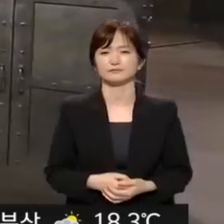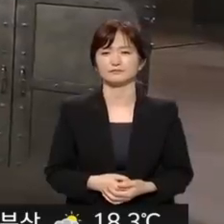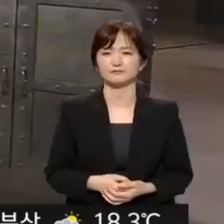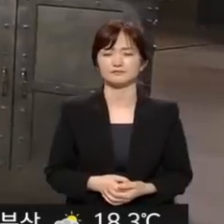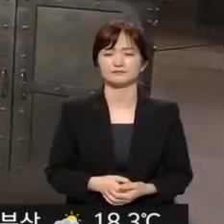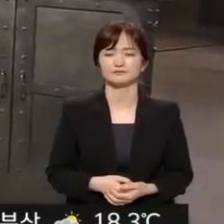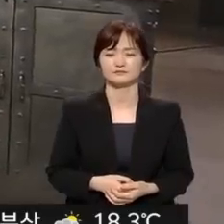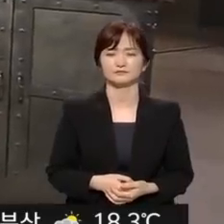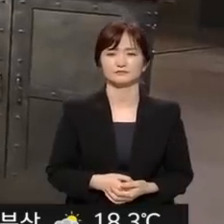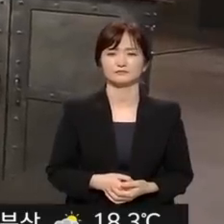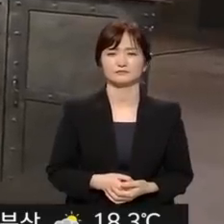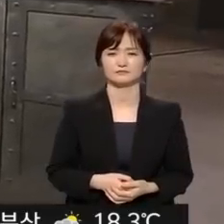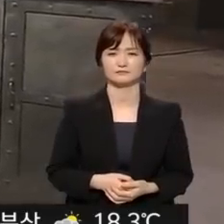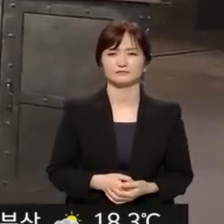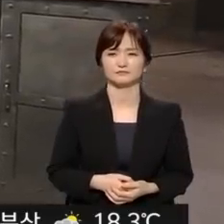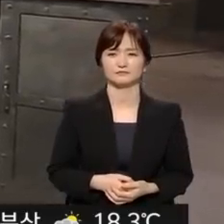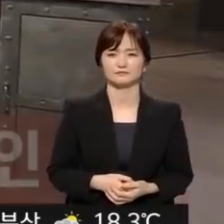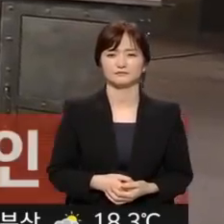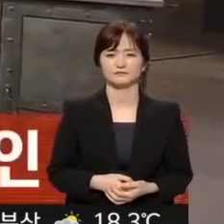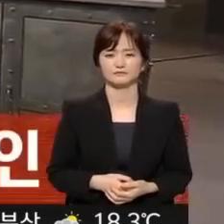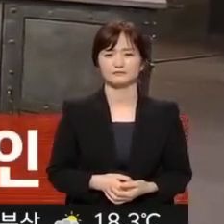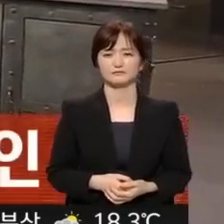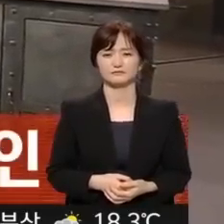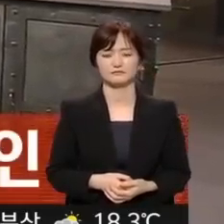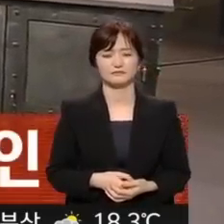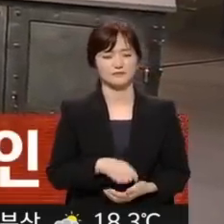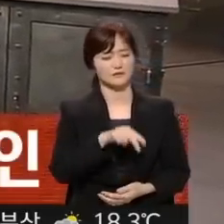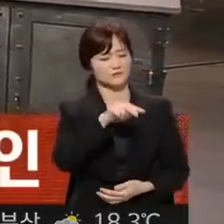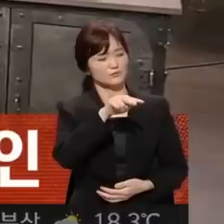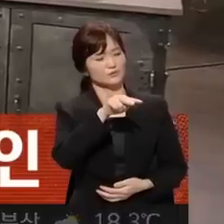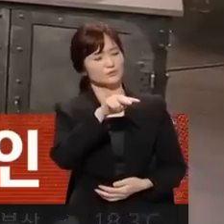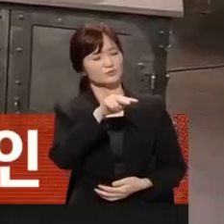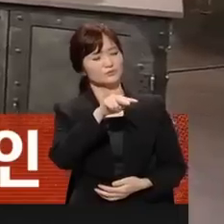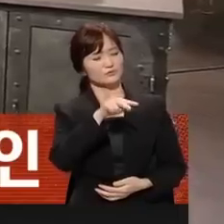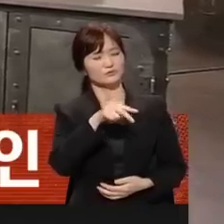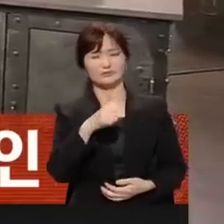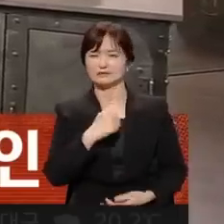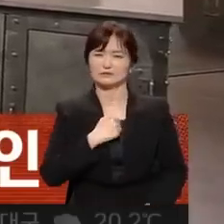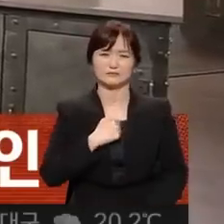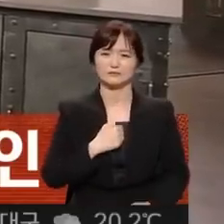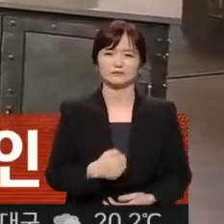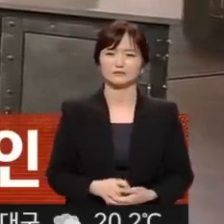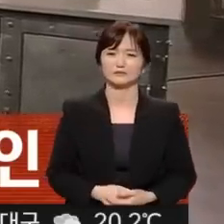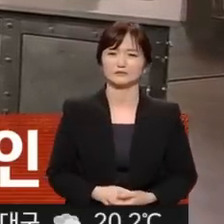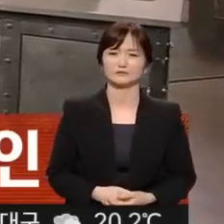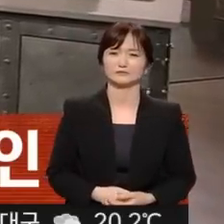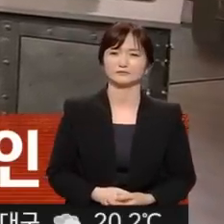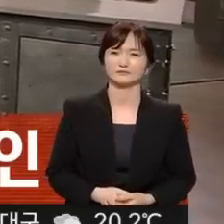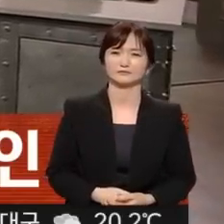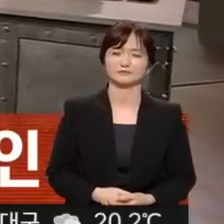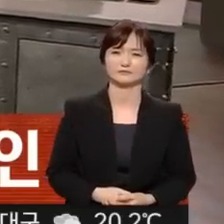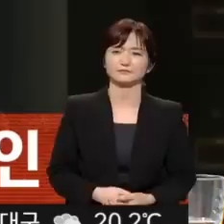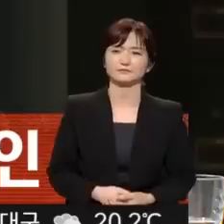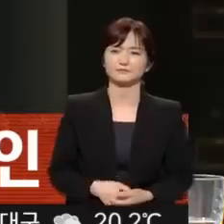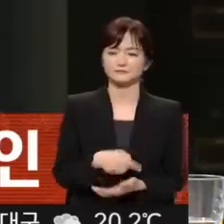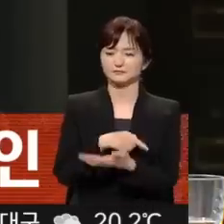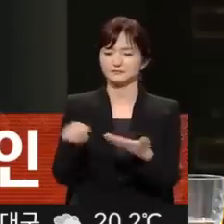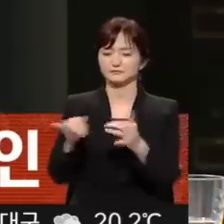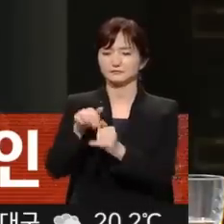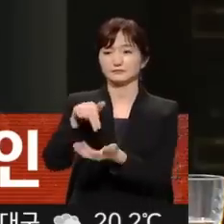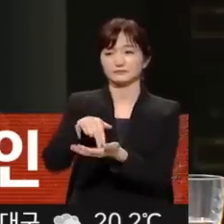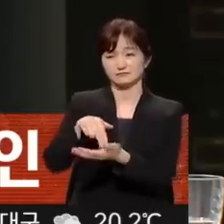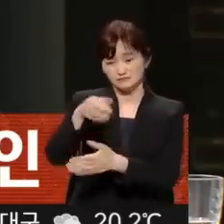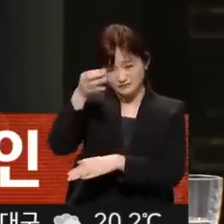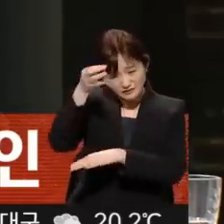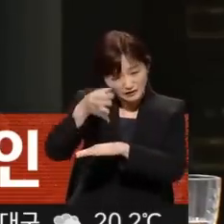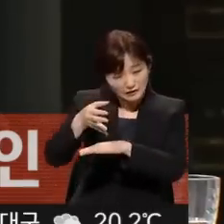진짜 저런 걸 그냥 보고만 있어야 된다는 게 이거 얼마나 답답합니까? 교수님 보세요. 아휴, 저 뭐 피해자 측에 죄송하다, 뭐